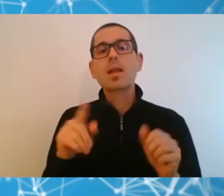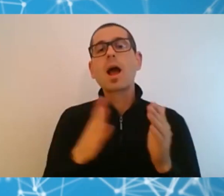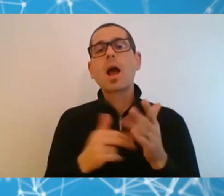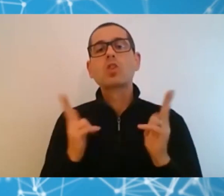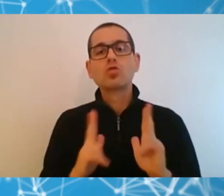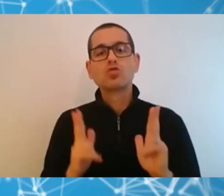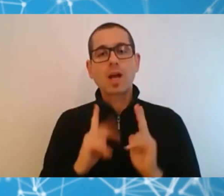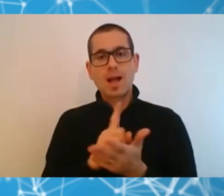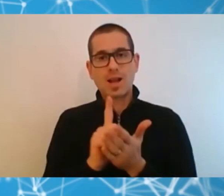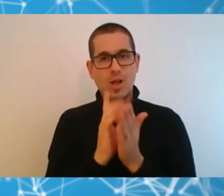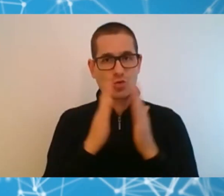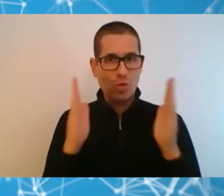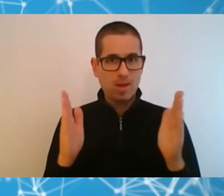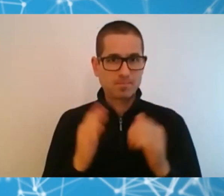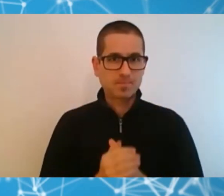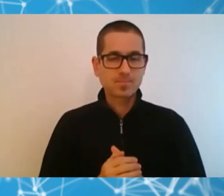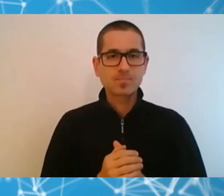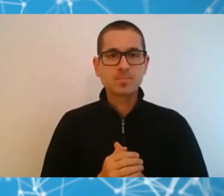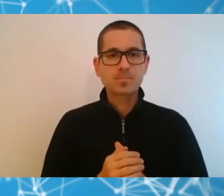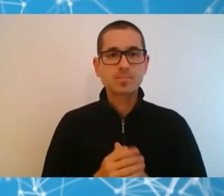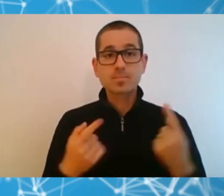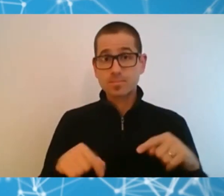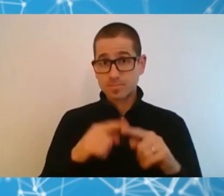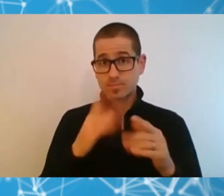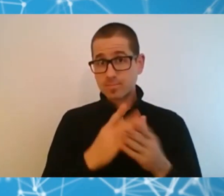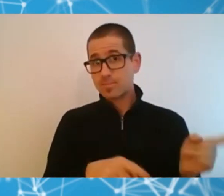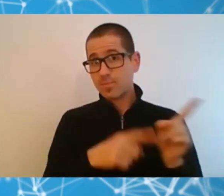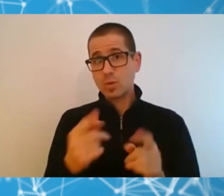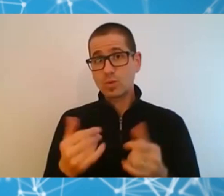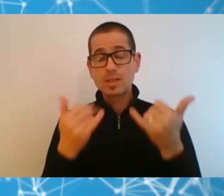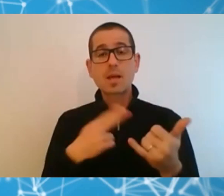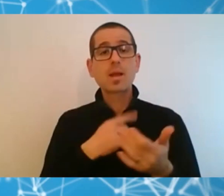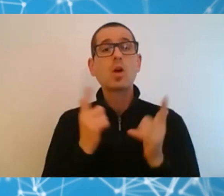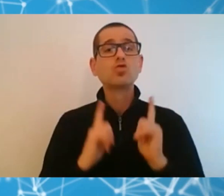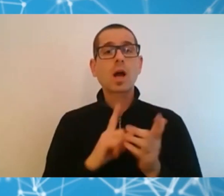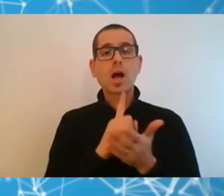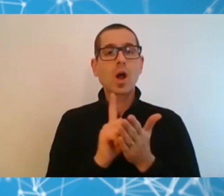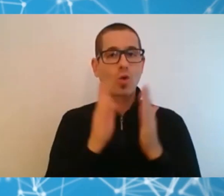doba? Ja, mi smo že doslej imeli čakalno dobo na teh